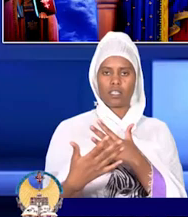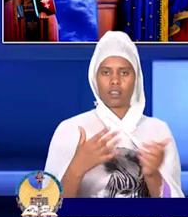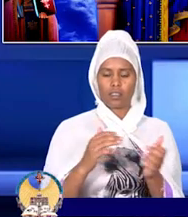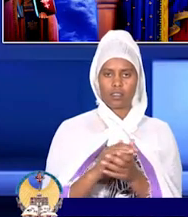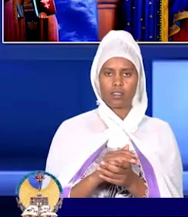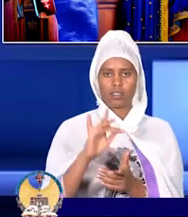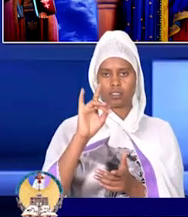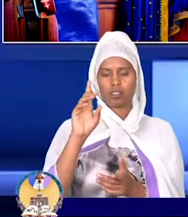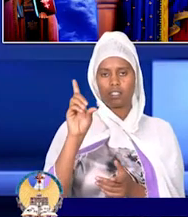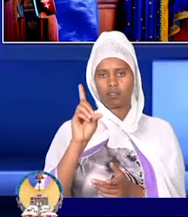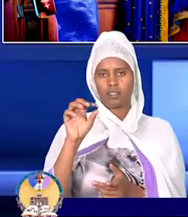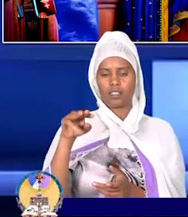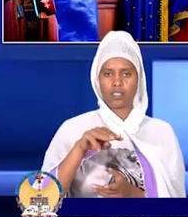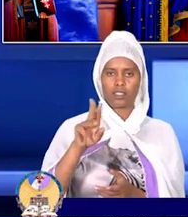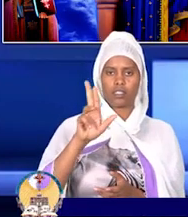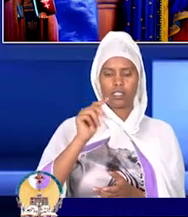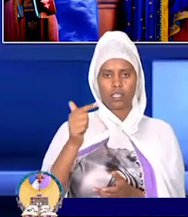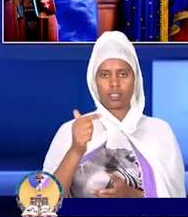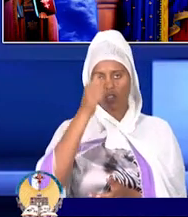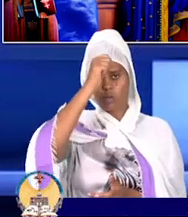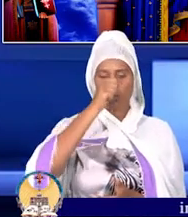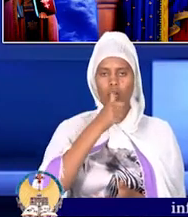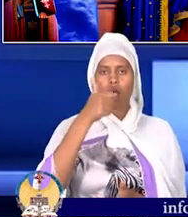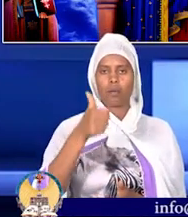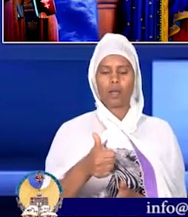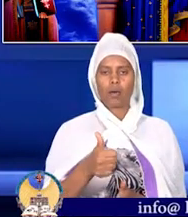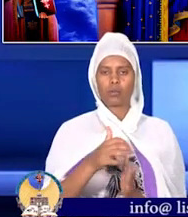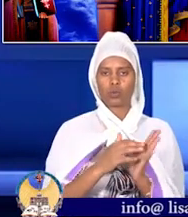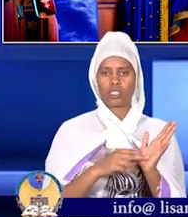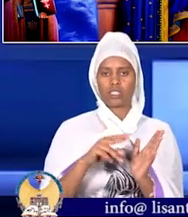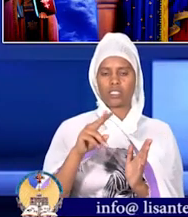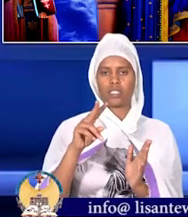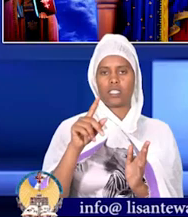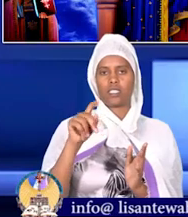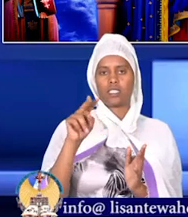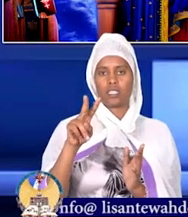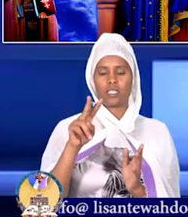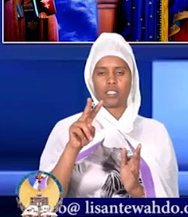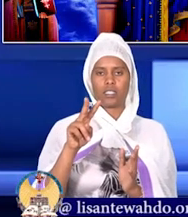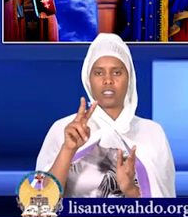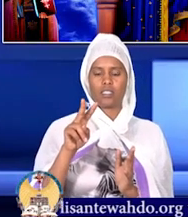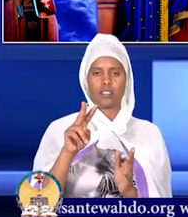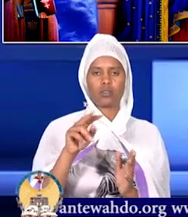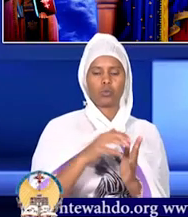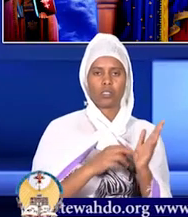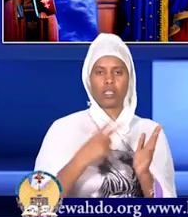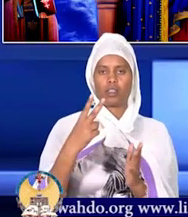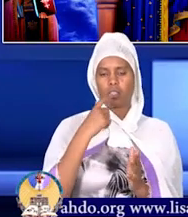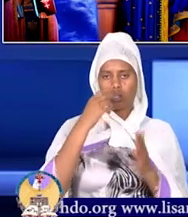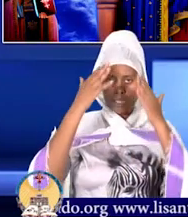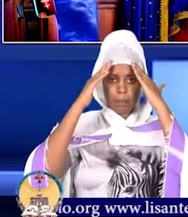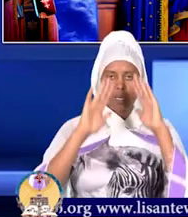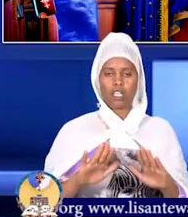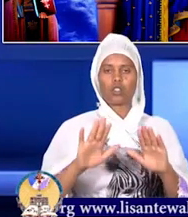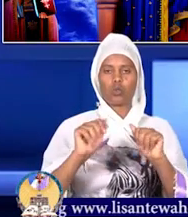أبزا فترة معرف عسر توكلتة نبونا أبراهام انتايلو أبزا فترة معرف عسر توكلتة أوتخلتة نبرخد